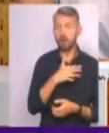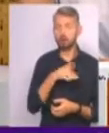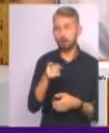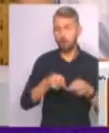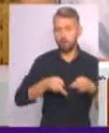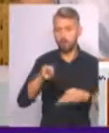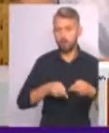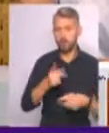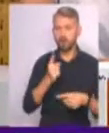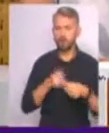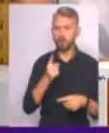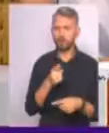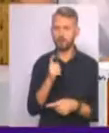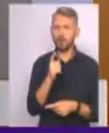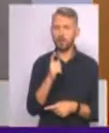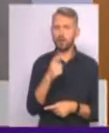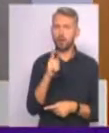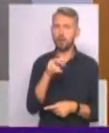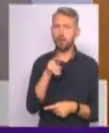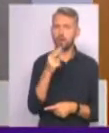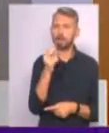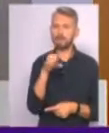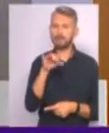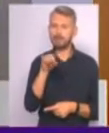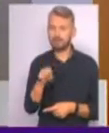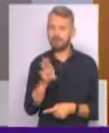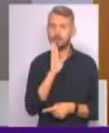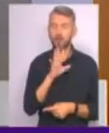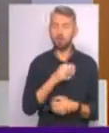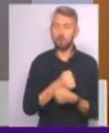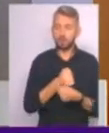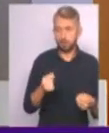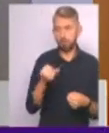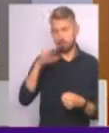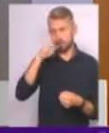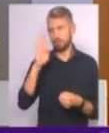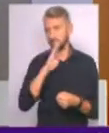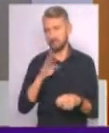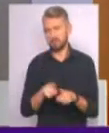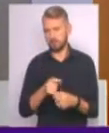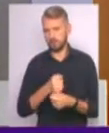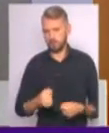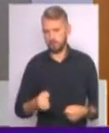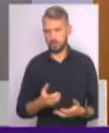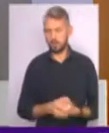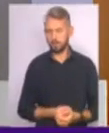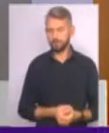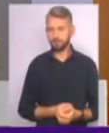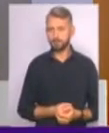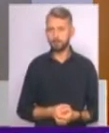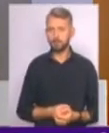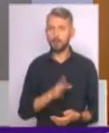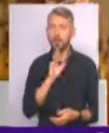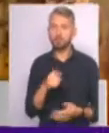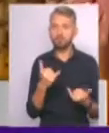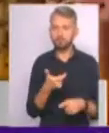приводу гострого холециститу. Вона була повненька дівчинка, але в неї і батьки такі щільні, і мама, і тато. Вона зараз